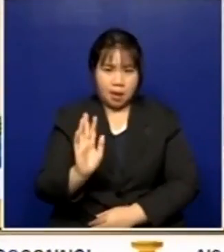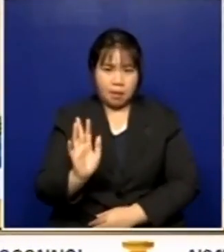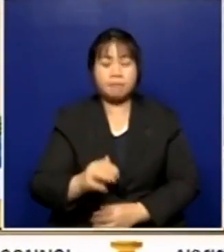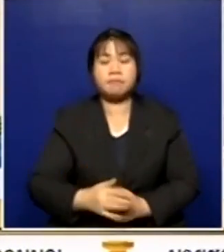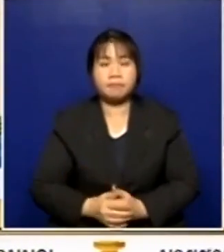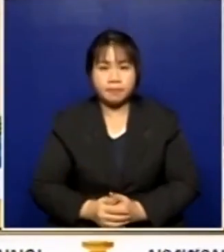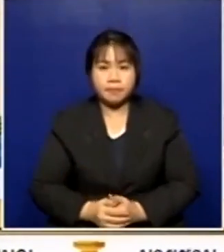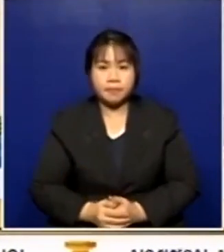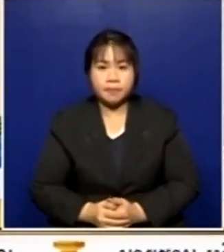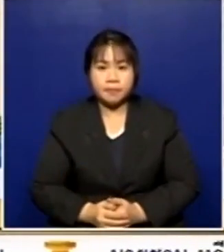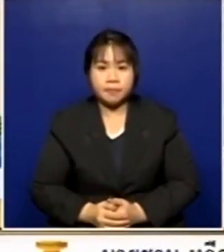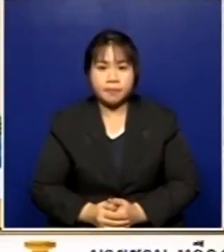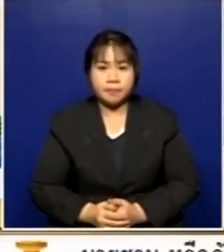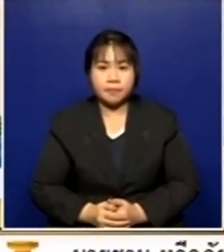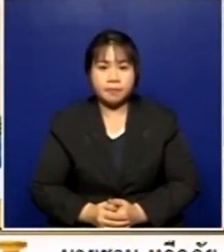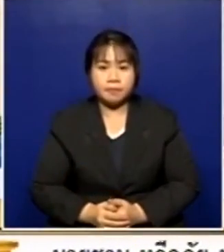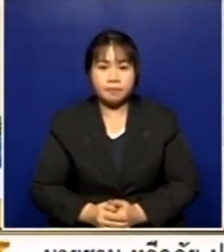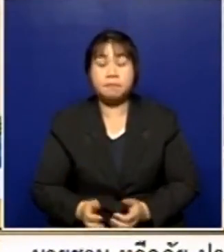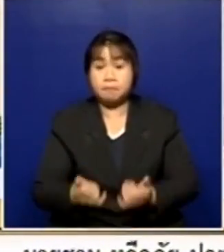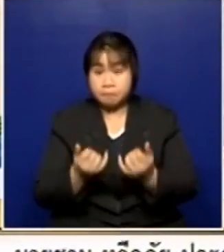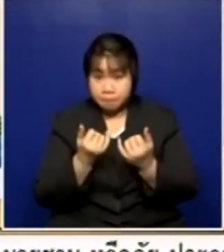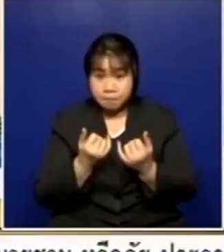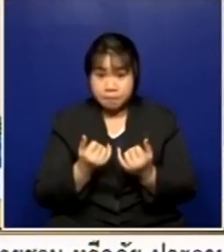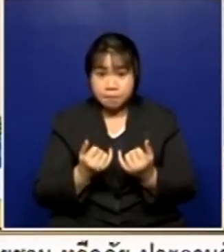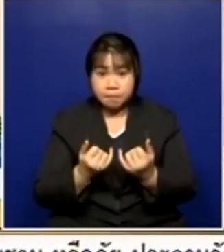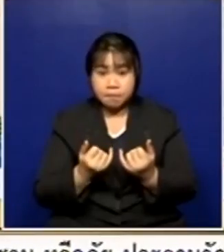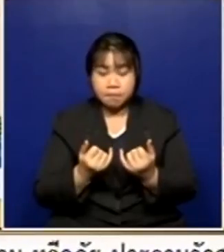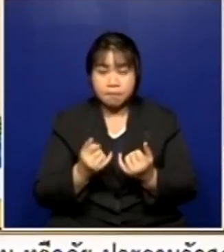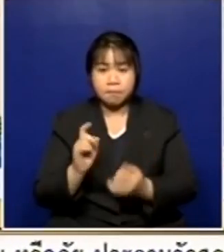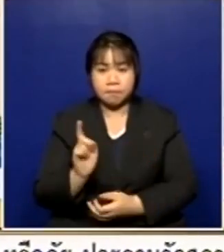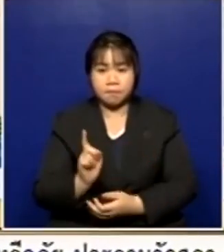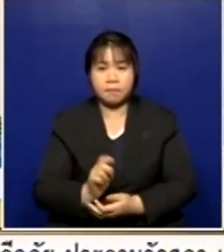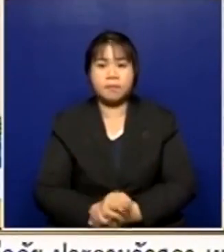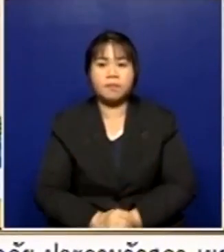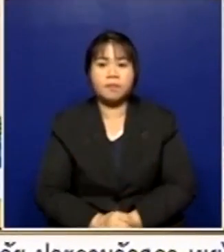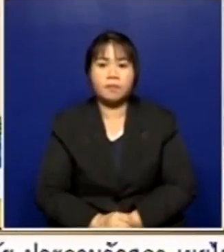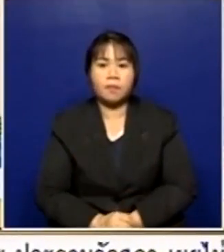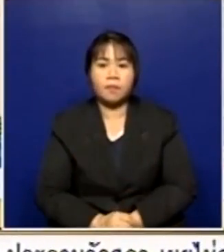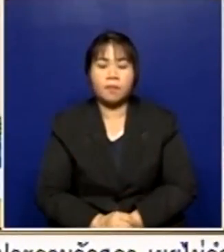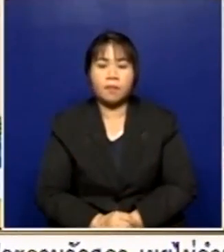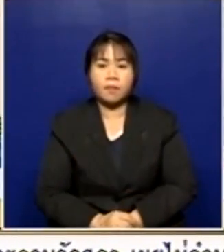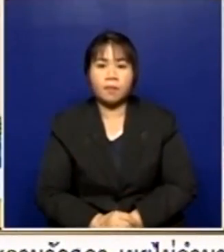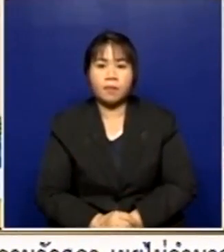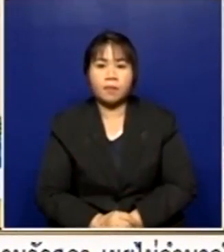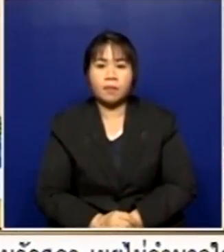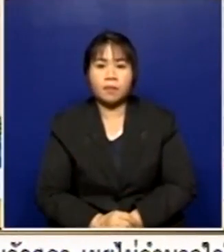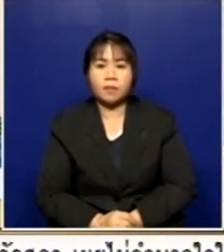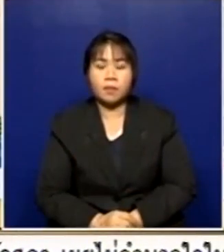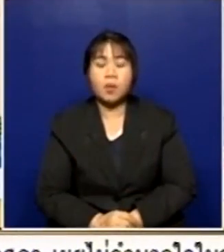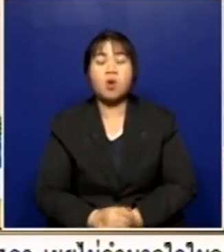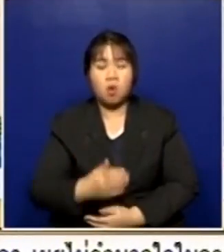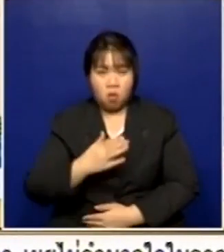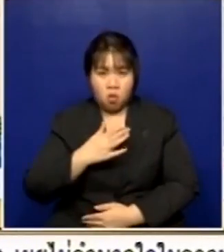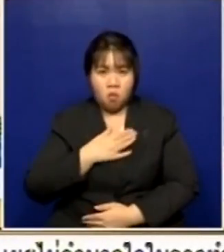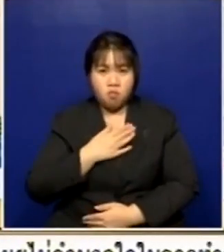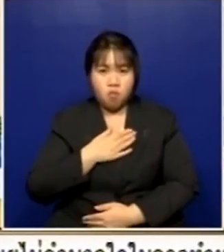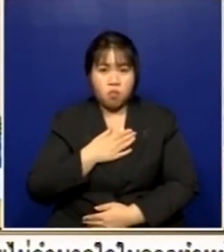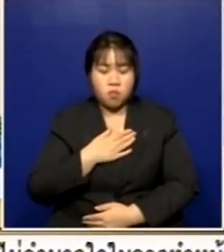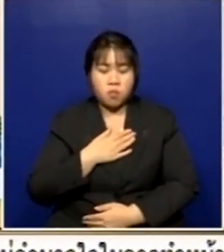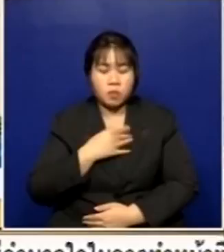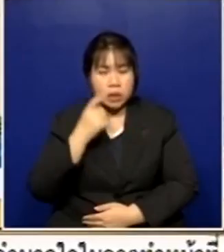ชนเพราะฉะนั้นในส่วนผมเชื่อว่า